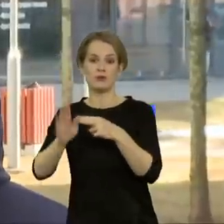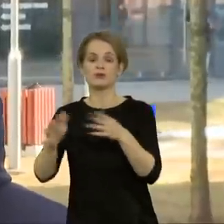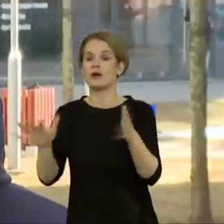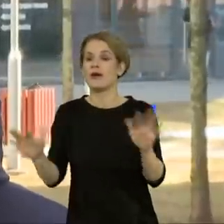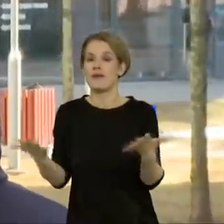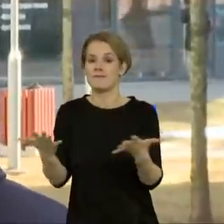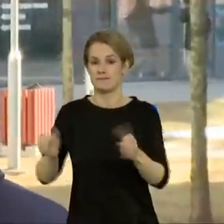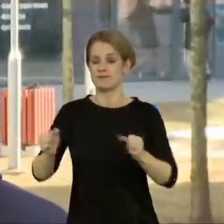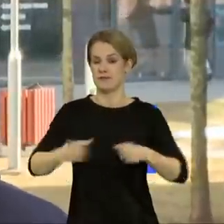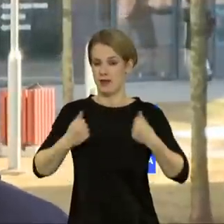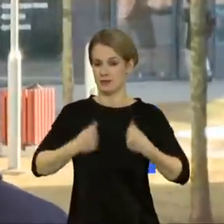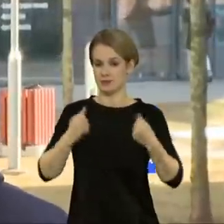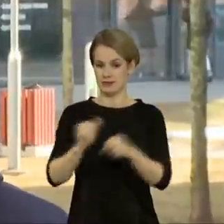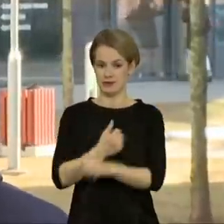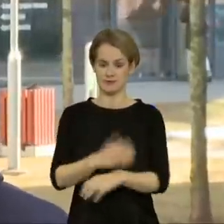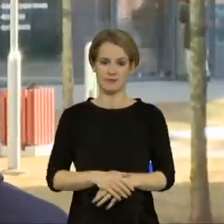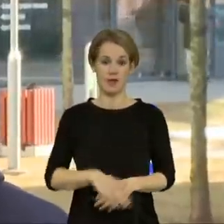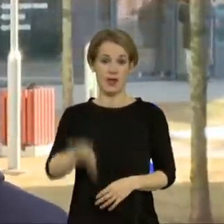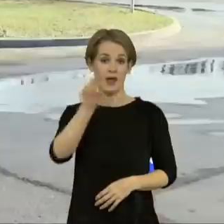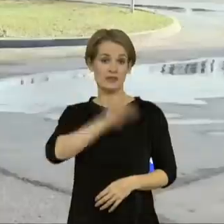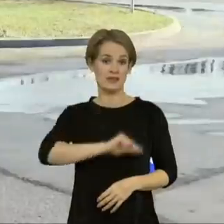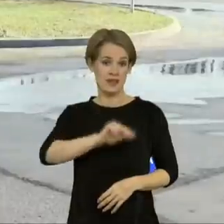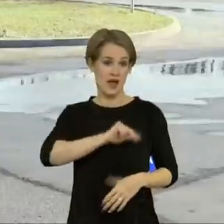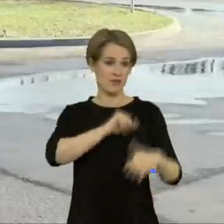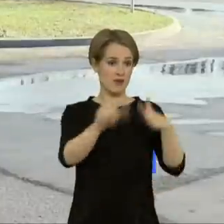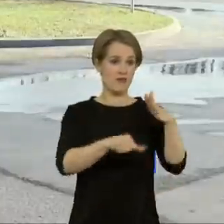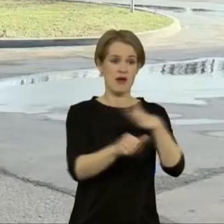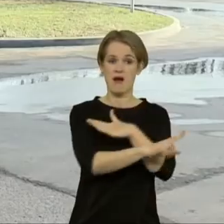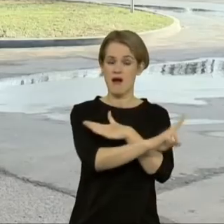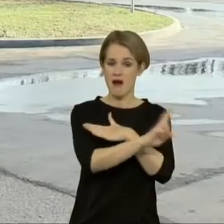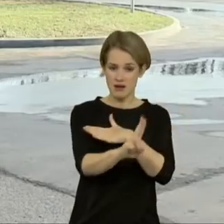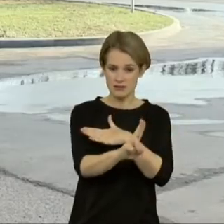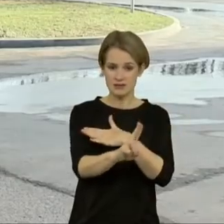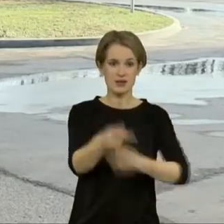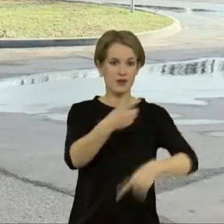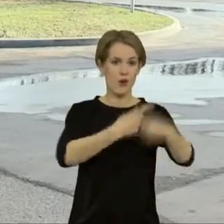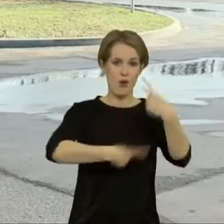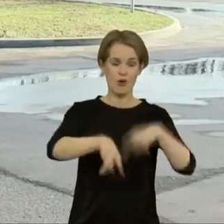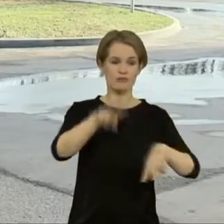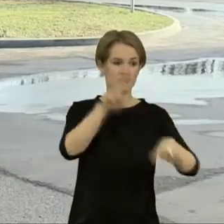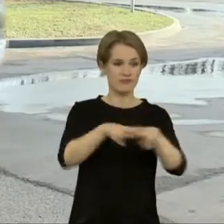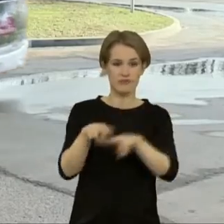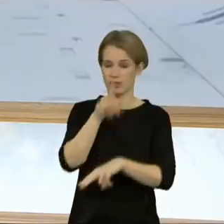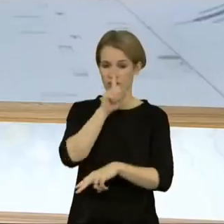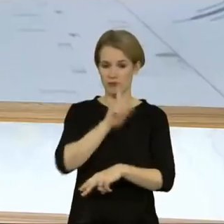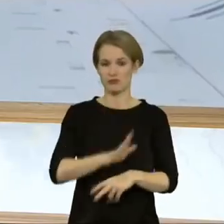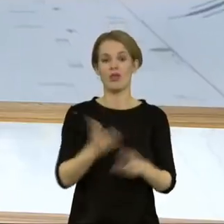vietos, jos nesugrįž po karantino greičiausiai. Aišku, čia bus tų problemų.